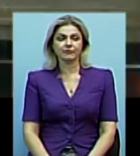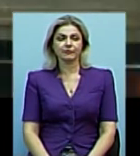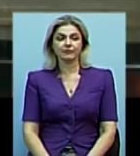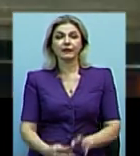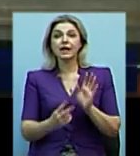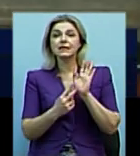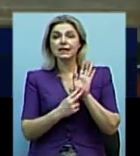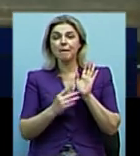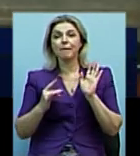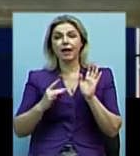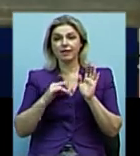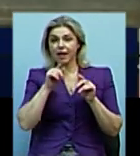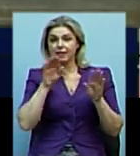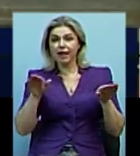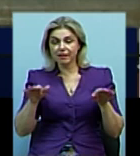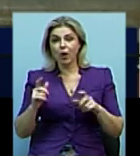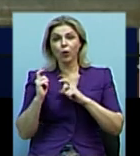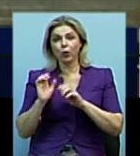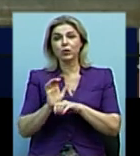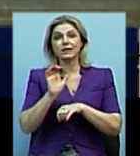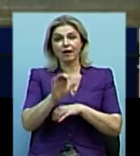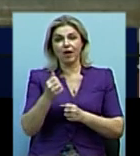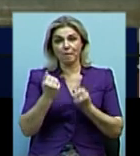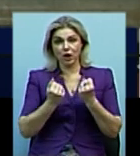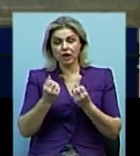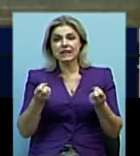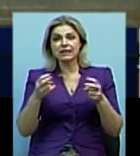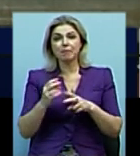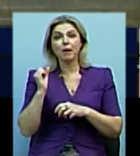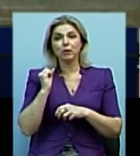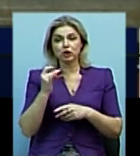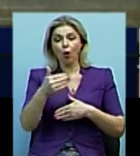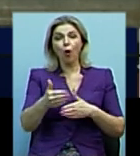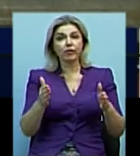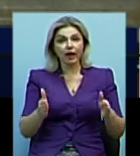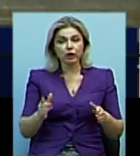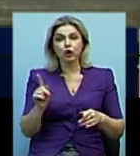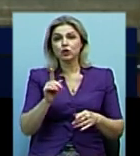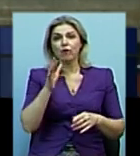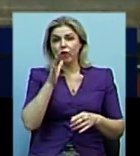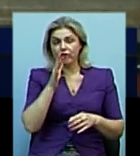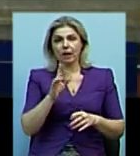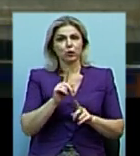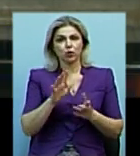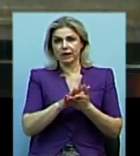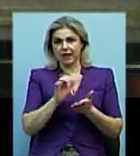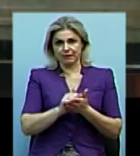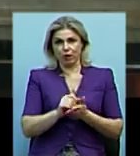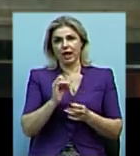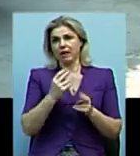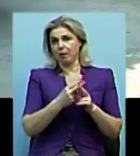Сім білих лелек вже погрузили до машини. Їх помістили у спеціальні мішки та контейнери, щоб під час перевезення вони не зашкодили собі чи один